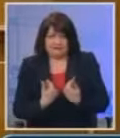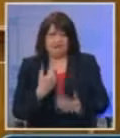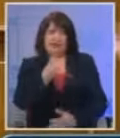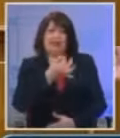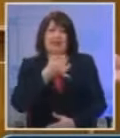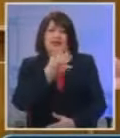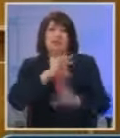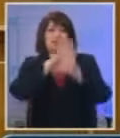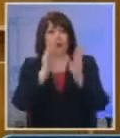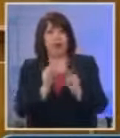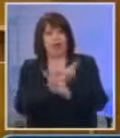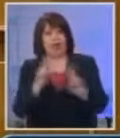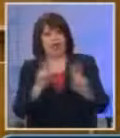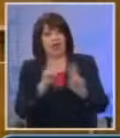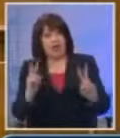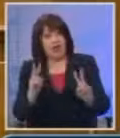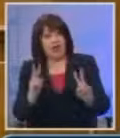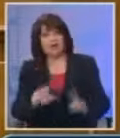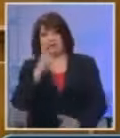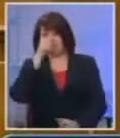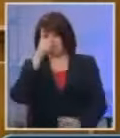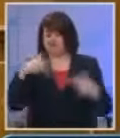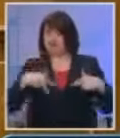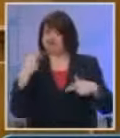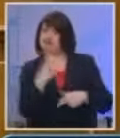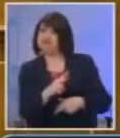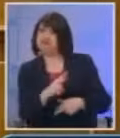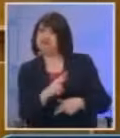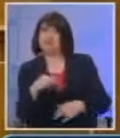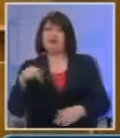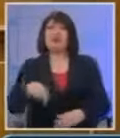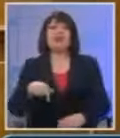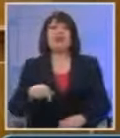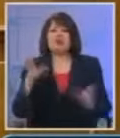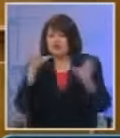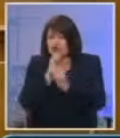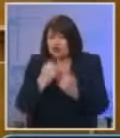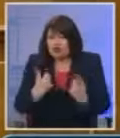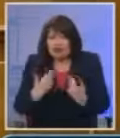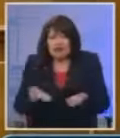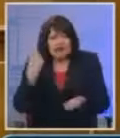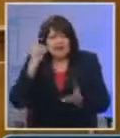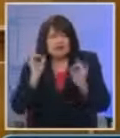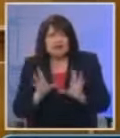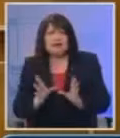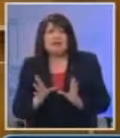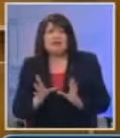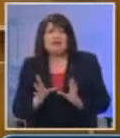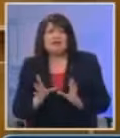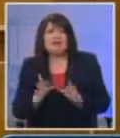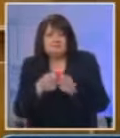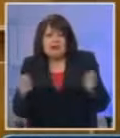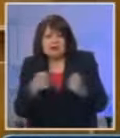Λέτε όλα στο φως, τα φέρνετε εσείς, υπερήφανη κυβέρνηση, και εδώ είμαστε τελείως στο σκοτάδι ως προς τα συγκεκριμένα